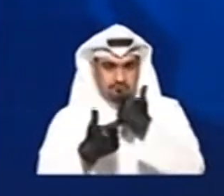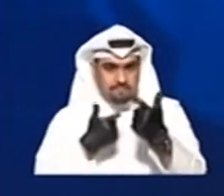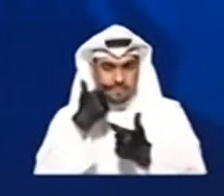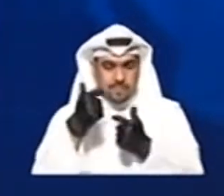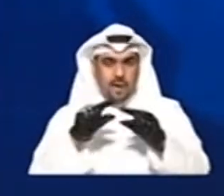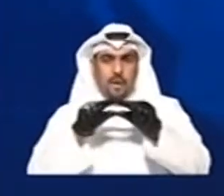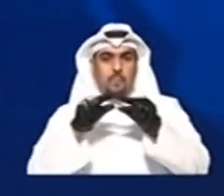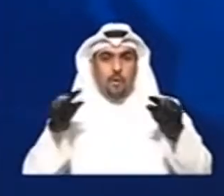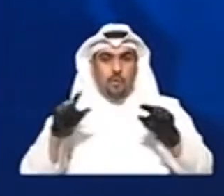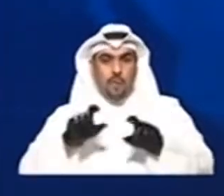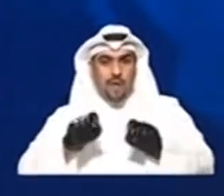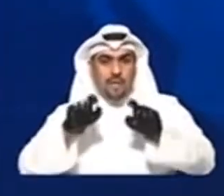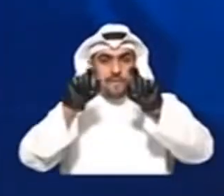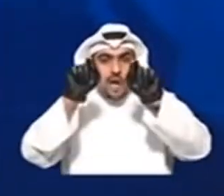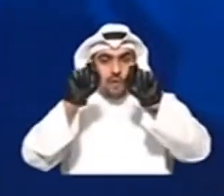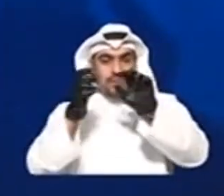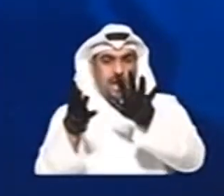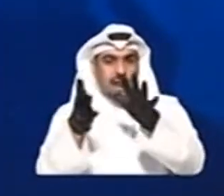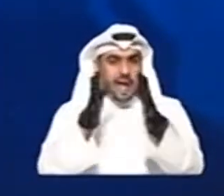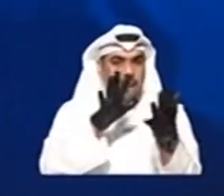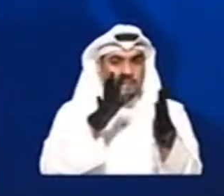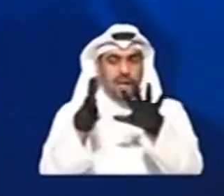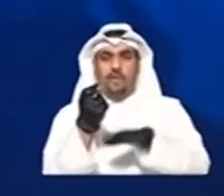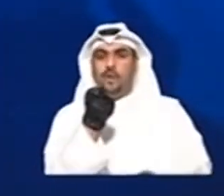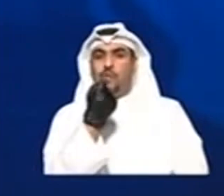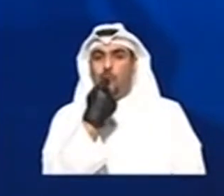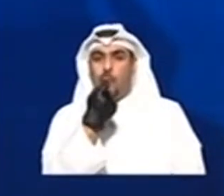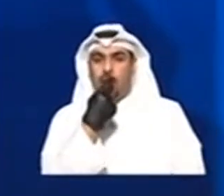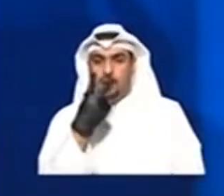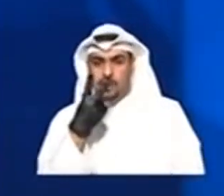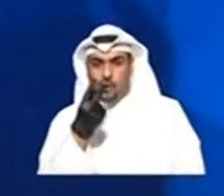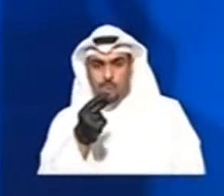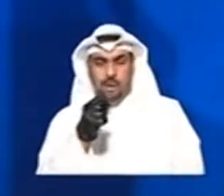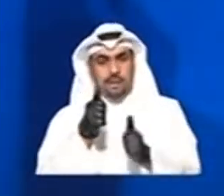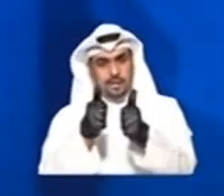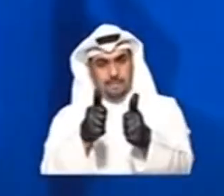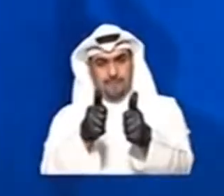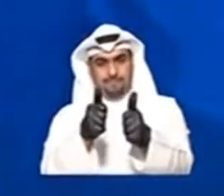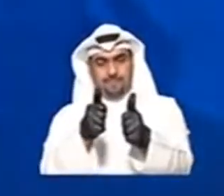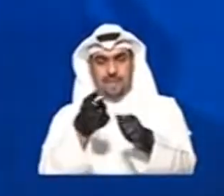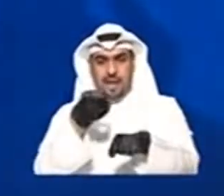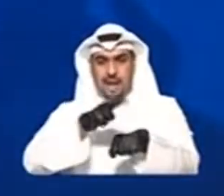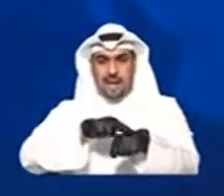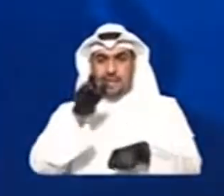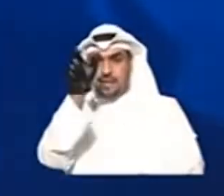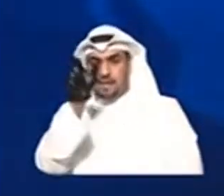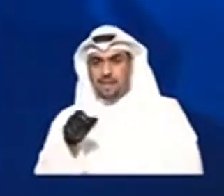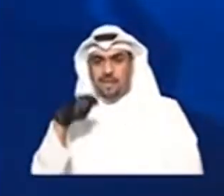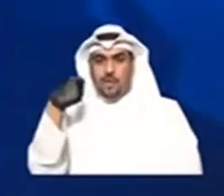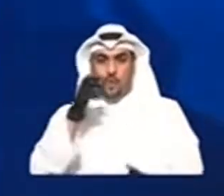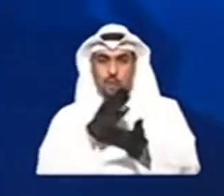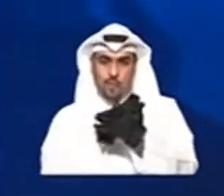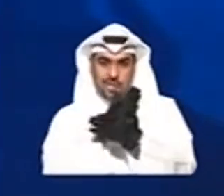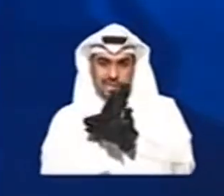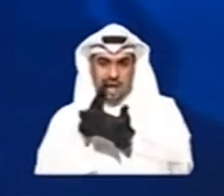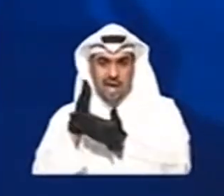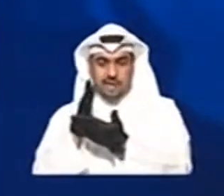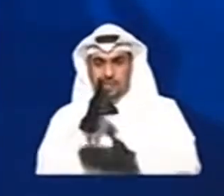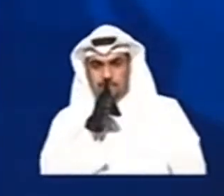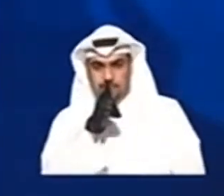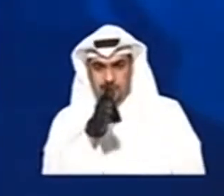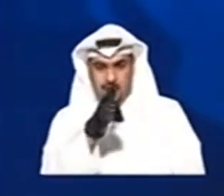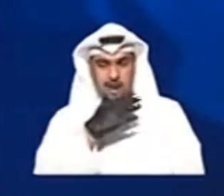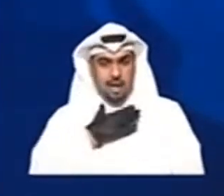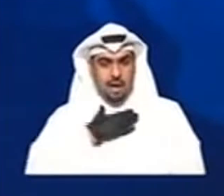أمير البلاد وزير الخارجية إلى أن دولة الكويت لتؤكد على التزاماتها طويلة الأمد تجاه مبادئ التعاون